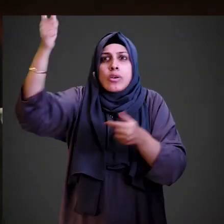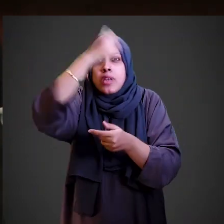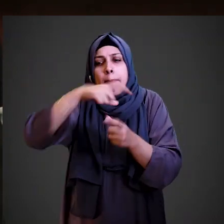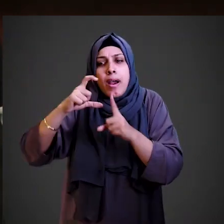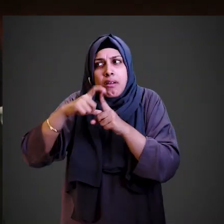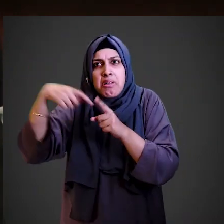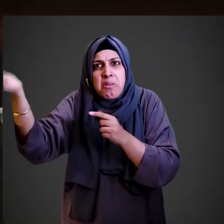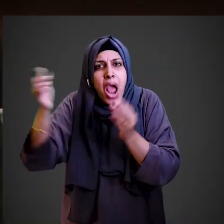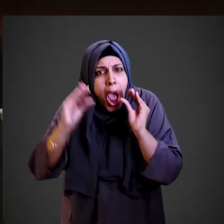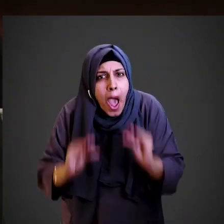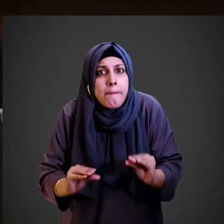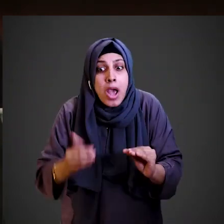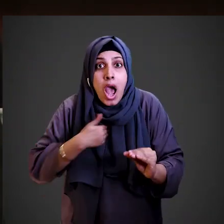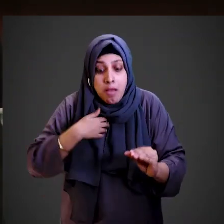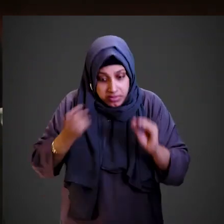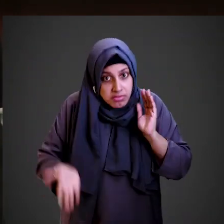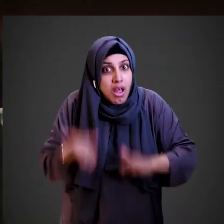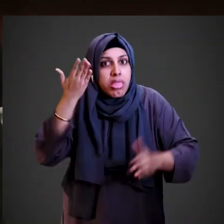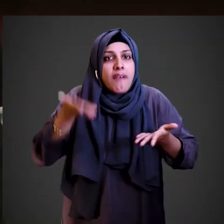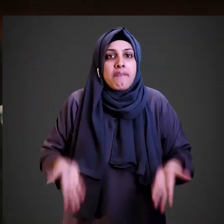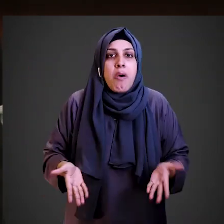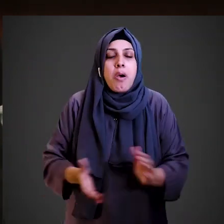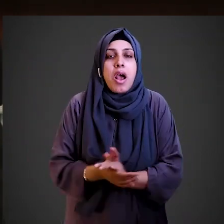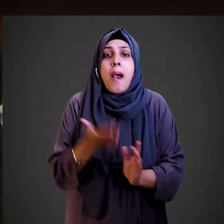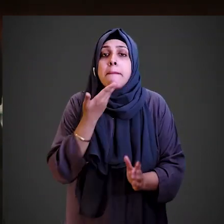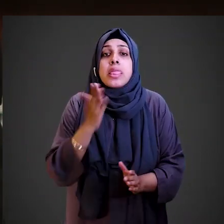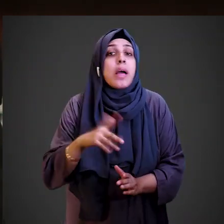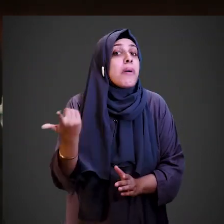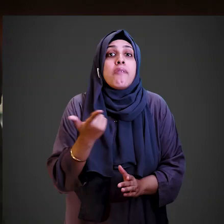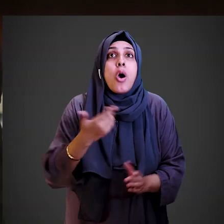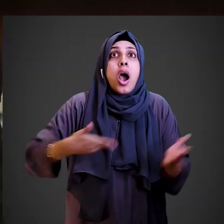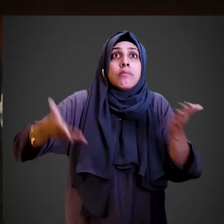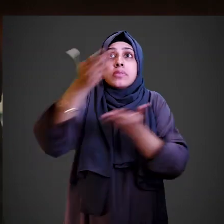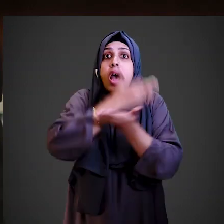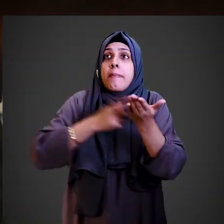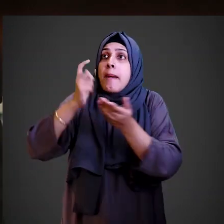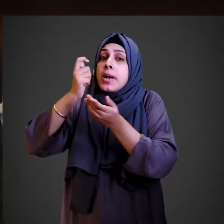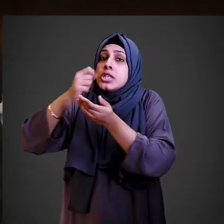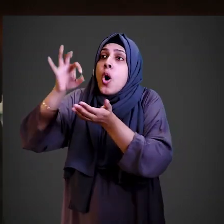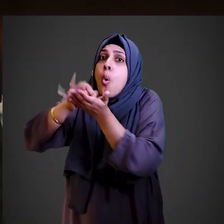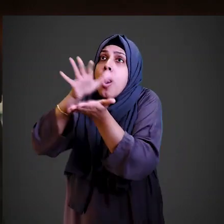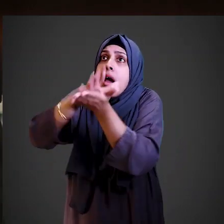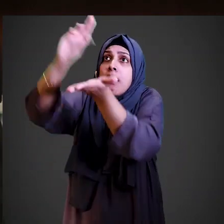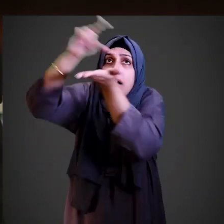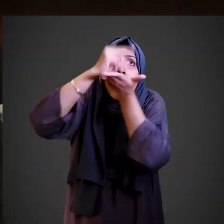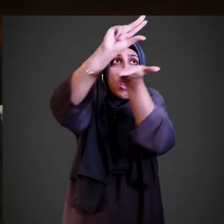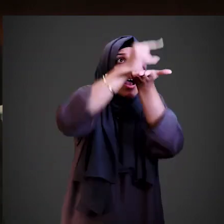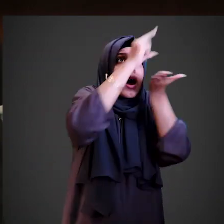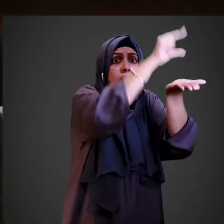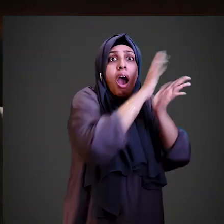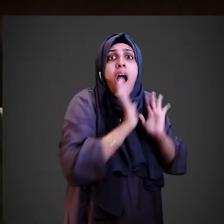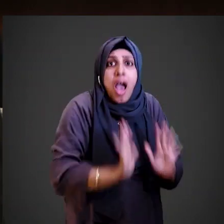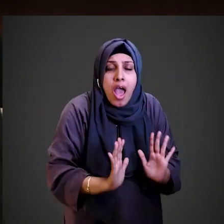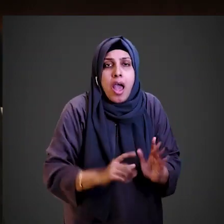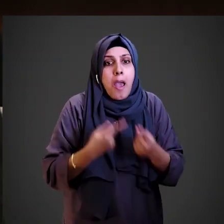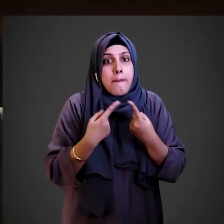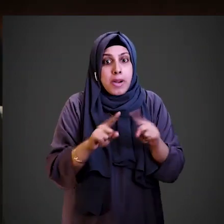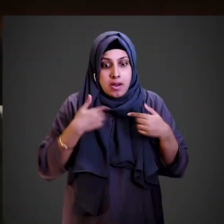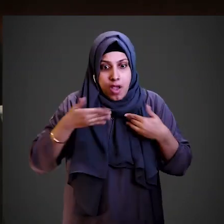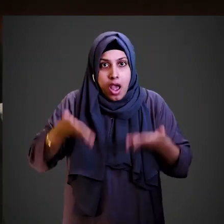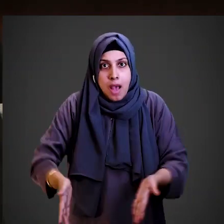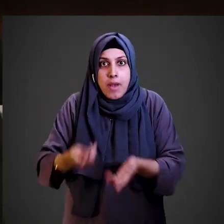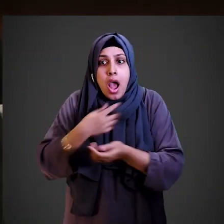سارے جو عالمی ادارے ہیں جن سے پاکستانی گورنمنٹ قرضہ لیتی ہے، تو وہ بھی انہوں نے بھی کچھ ایسے